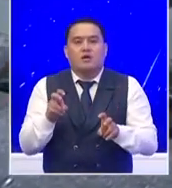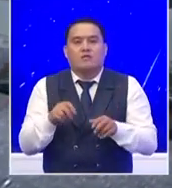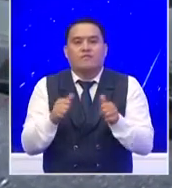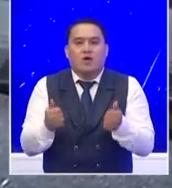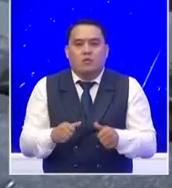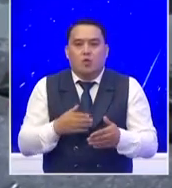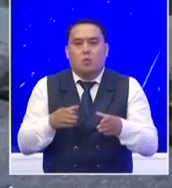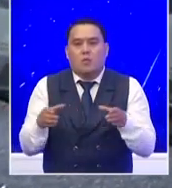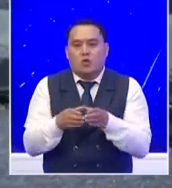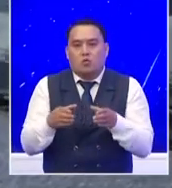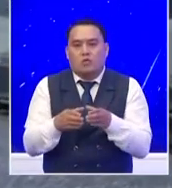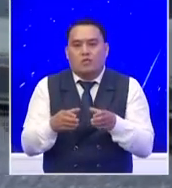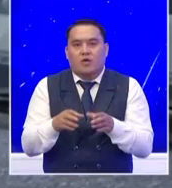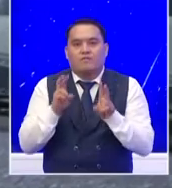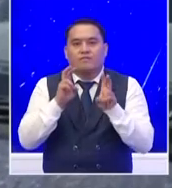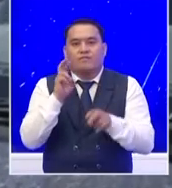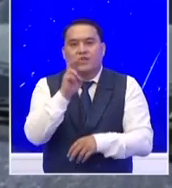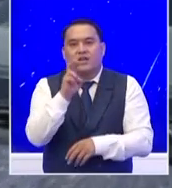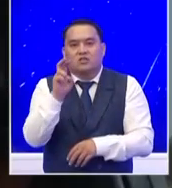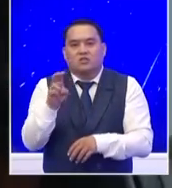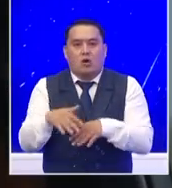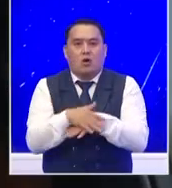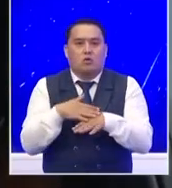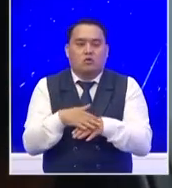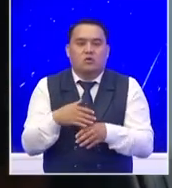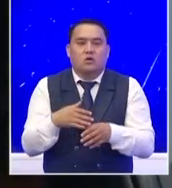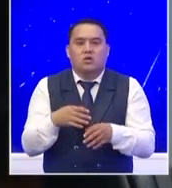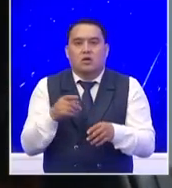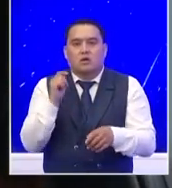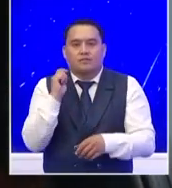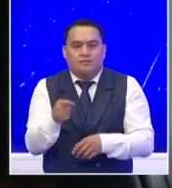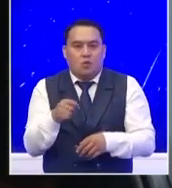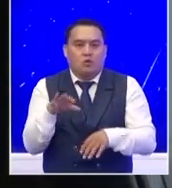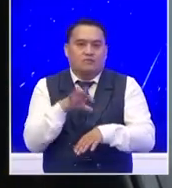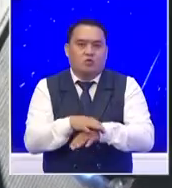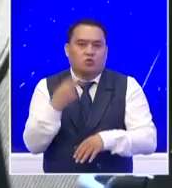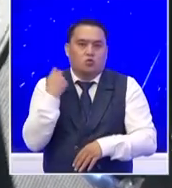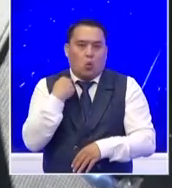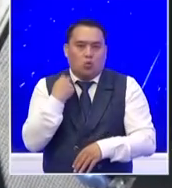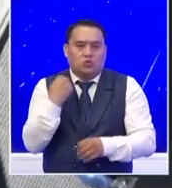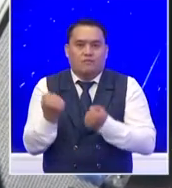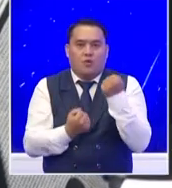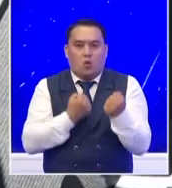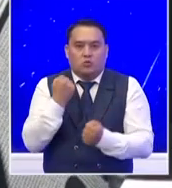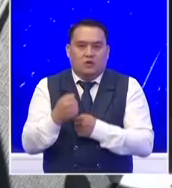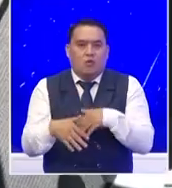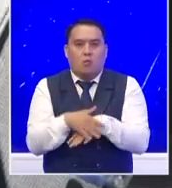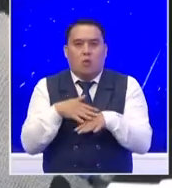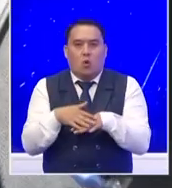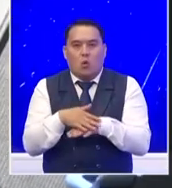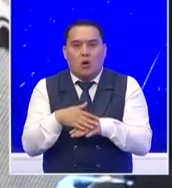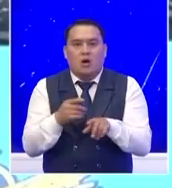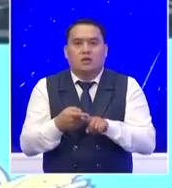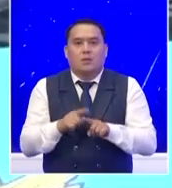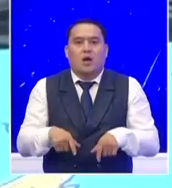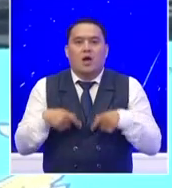формируются мобильные группы. Они выезжают на самые оживленные автотрассы и буквально отлавливают должников в автомобильном потоке. Очередной